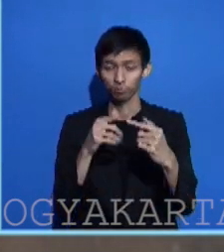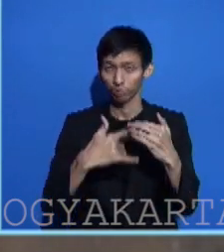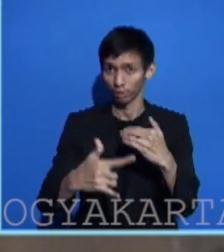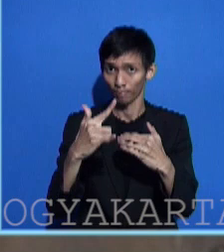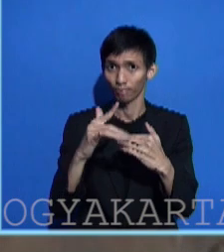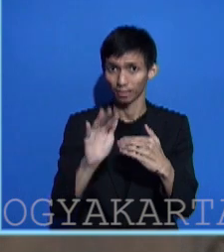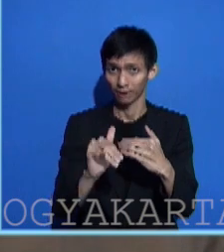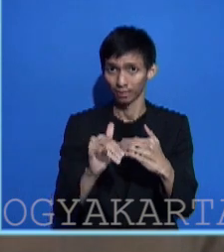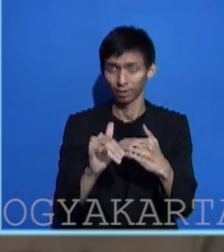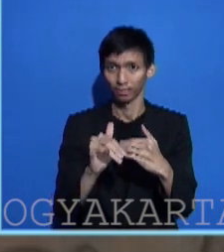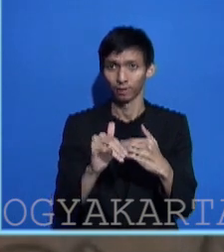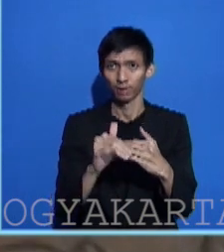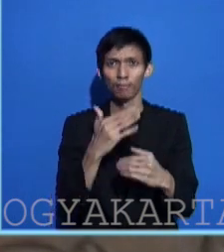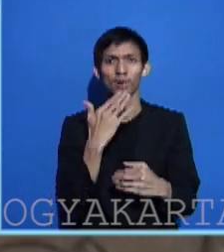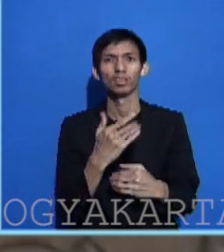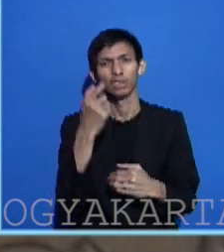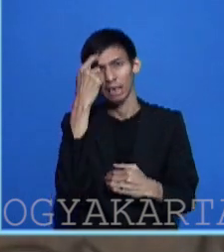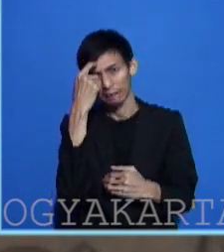siklus penyakit